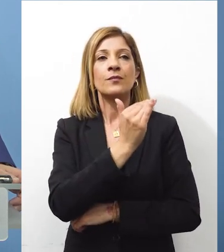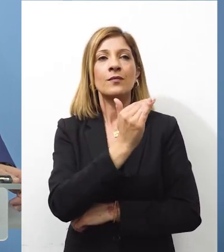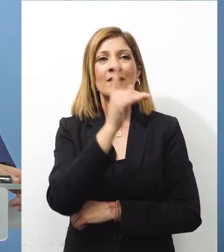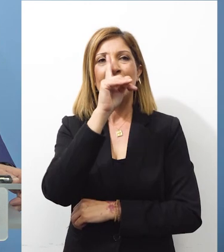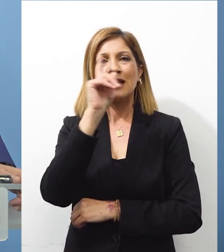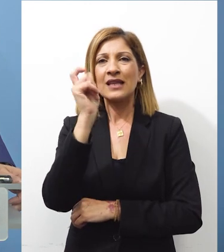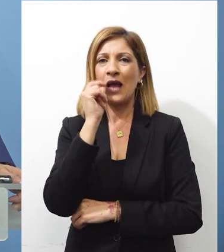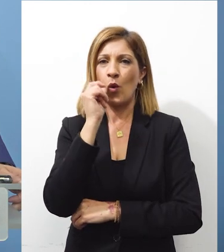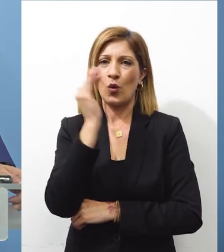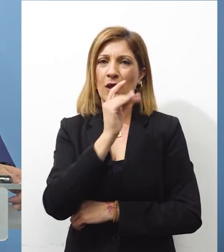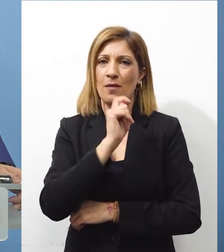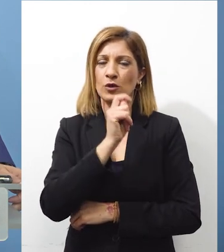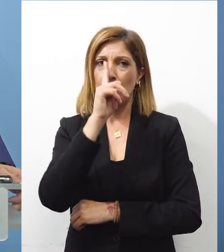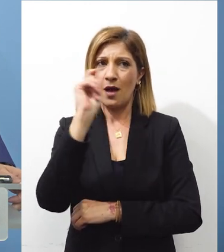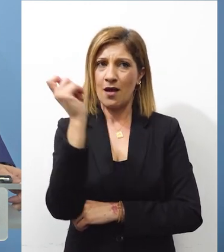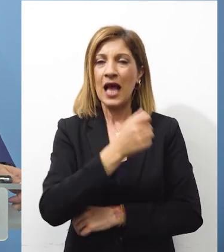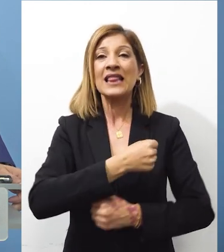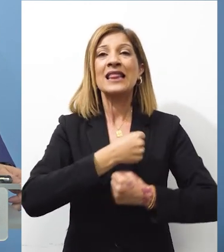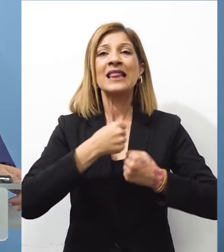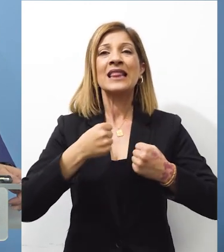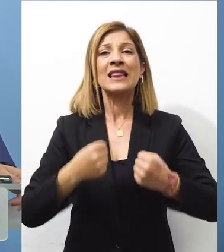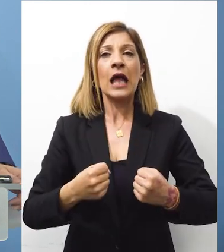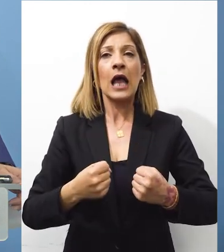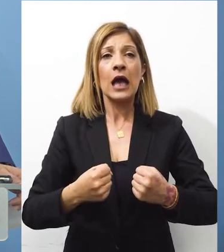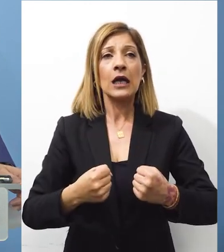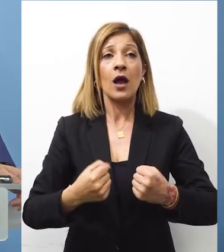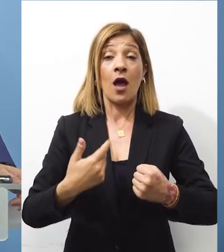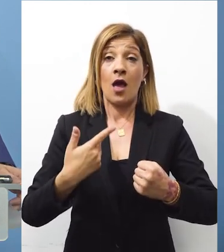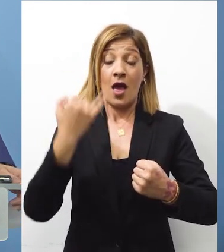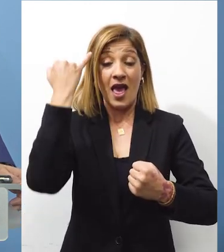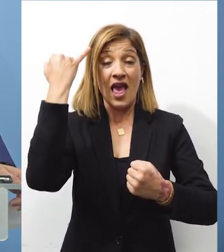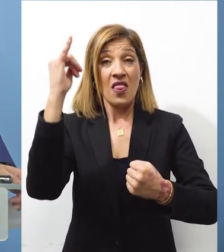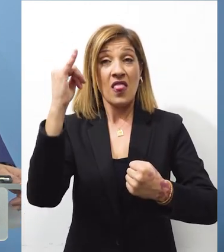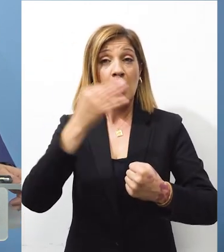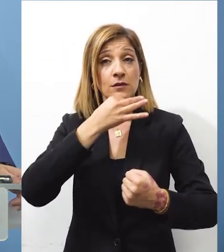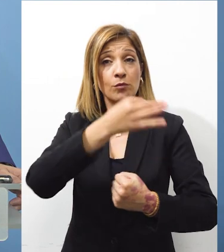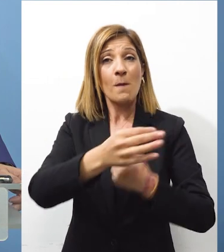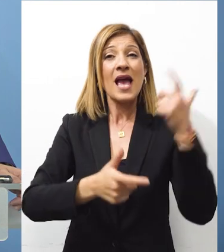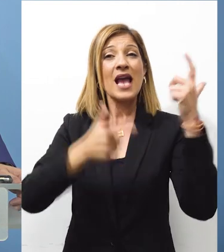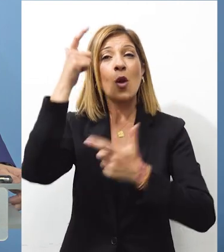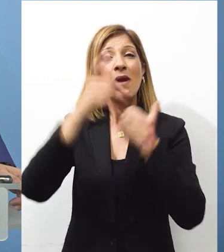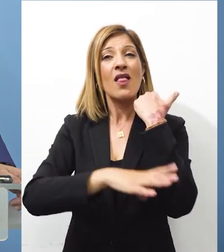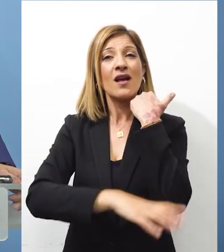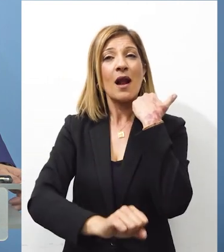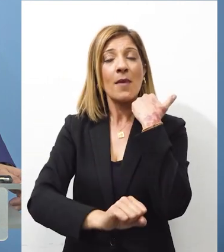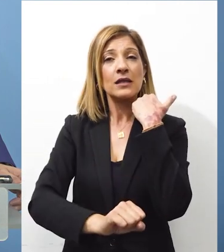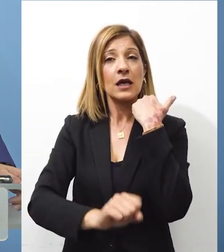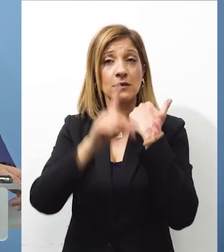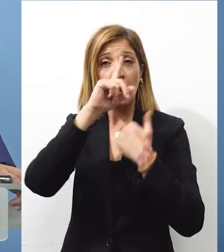τελικά ή όχι ο Ερσίν Τατάρ, τις ιδέες που παρέθησε ο Ευρωπαϊκός Κομματέας αυτές που συζητήσαμε από την Δημοκρατία.